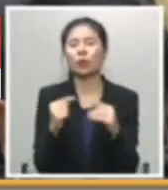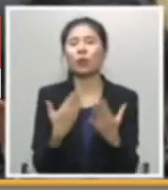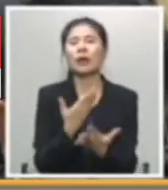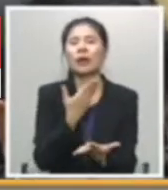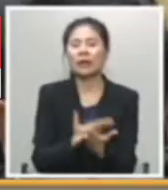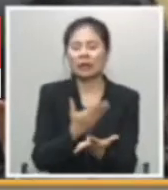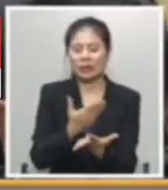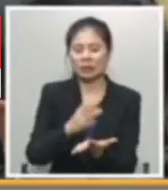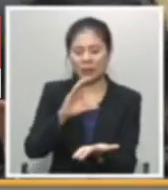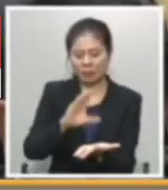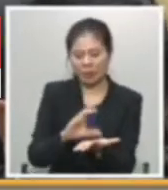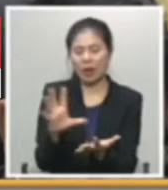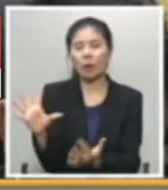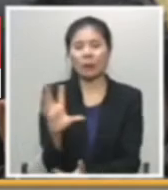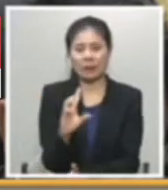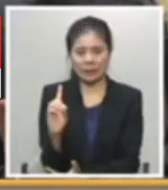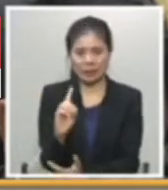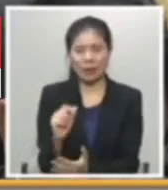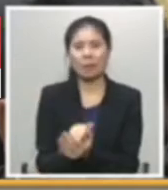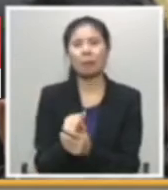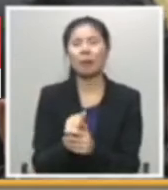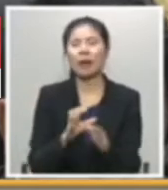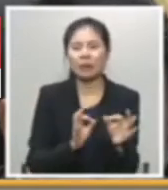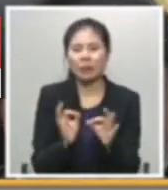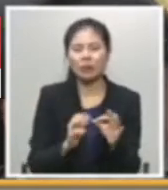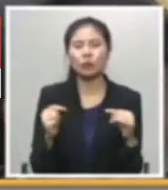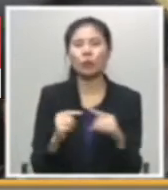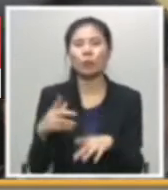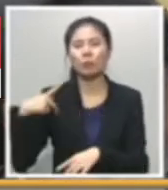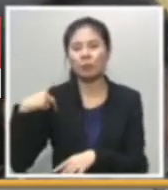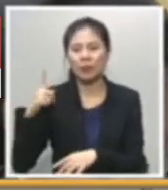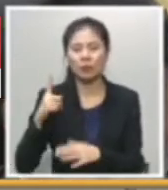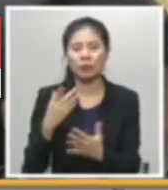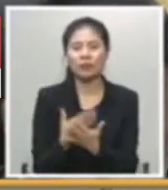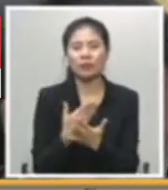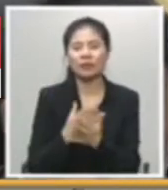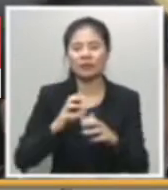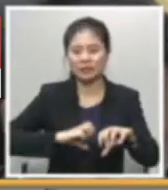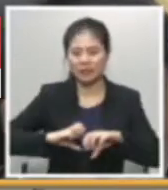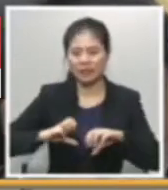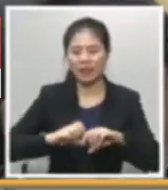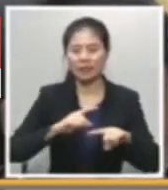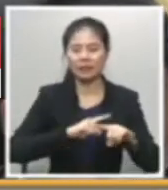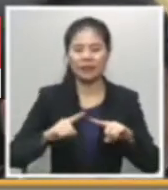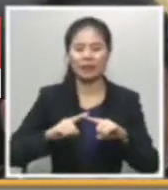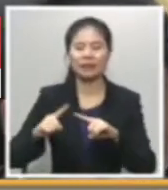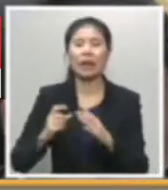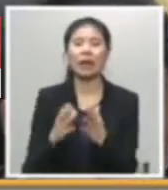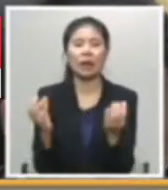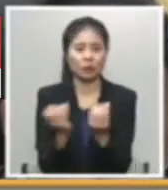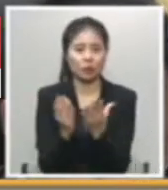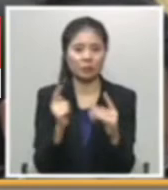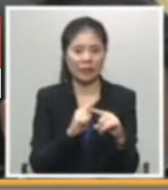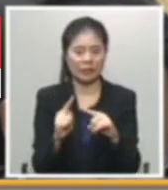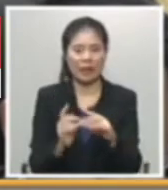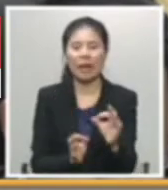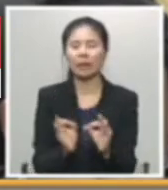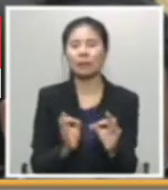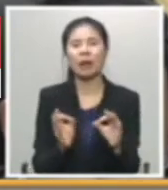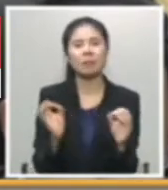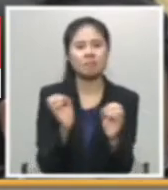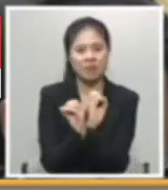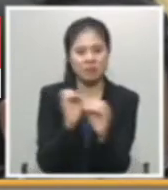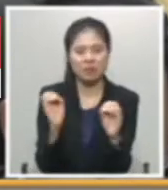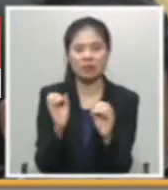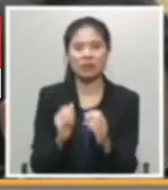ความคุ้มค่าและประโยชน์กับผลกระทบต่างๆที่จะเกิดขึ้นนะก็เรียนด้วยความเคาร